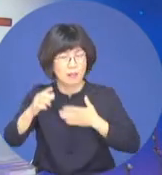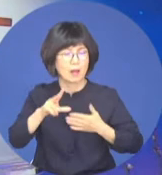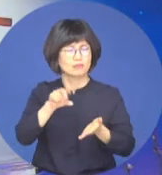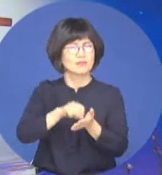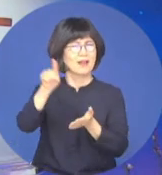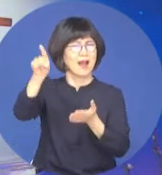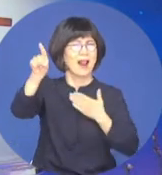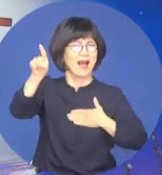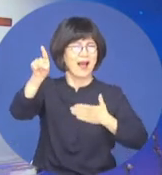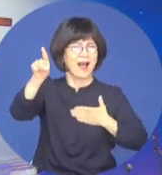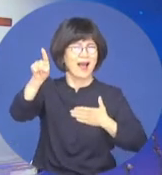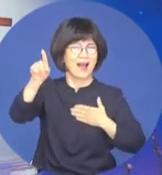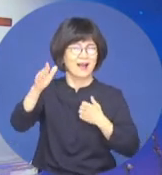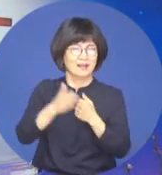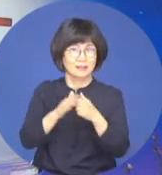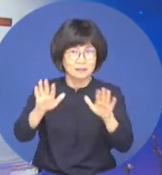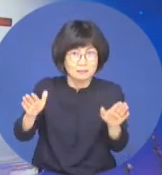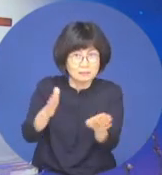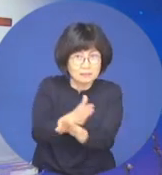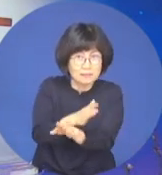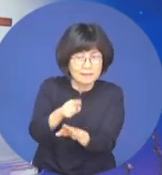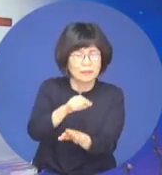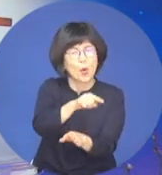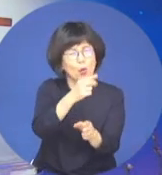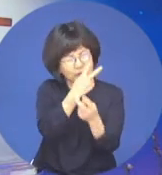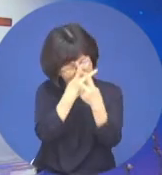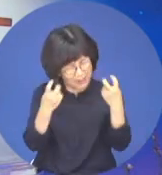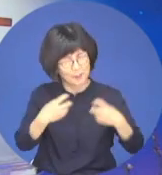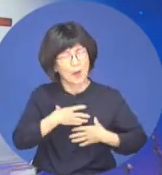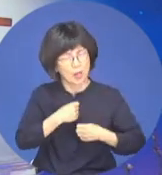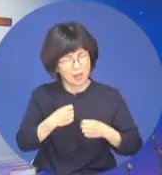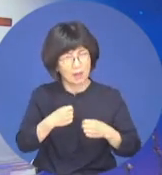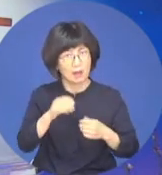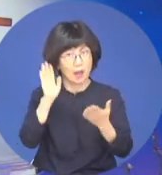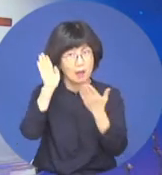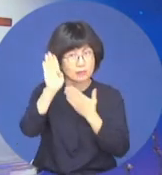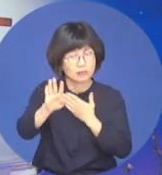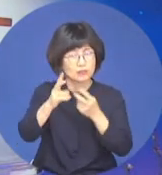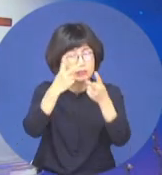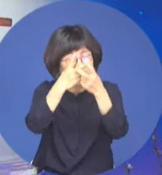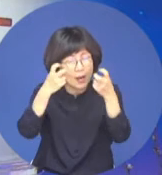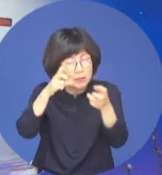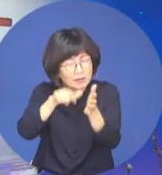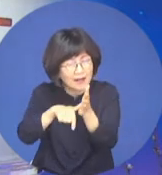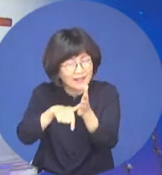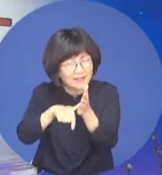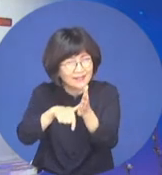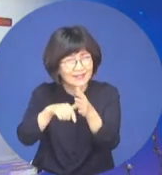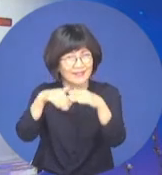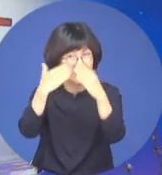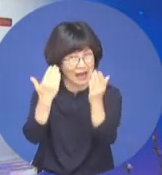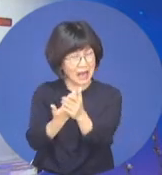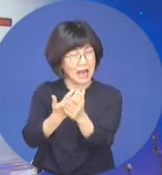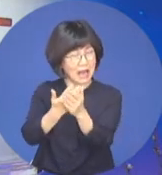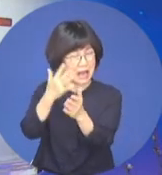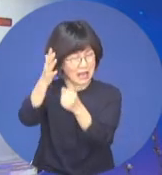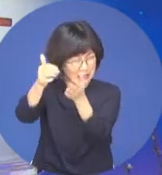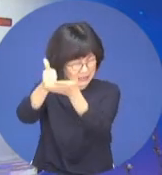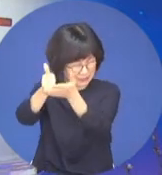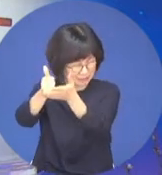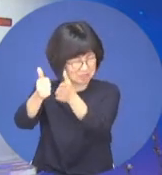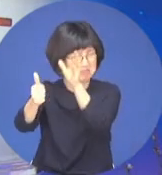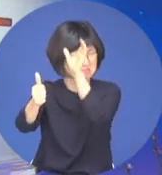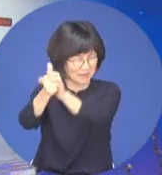있으니까 지금부터 내가 자라. 앞으로는 잠자는 시간에 내가 너의 일을 다 하고 있음을